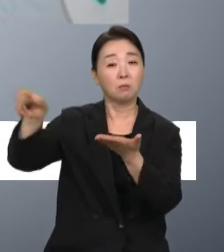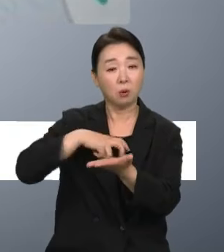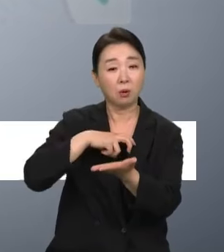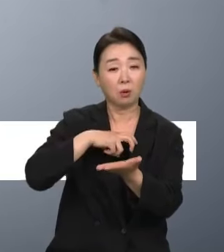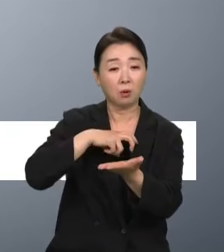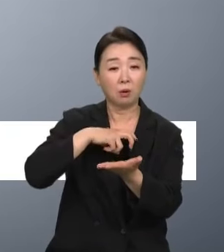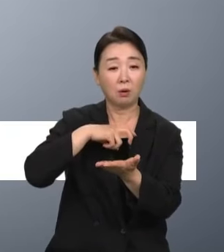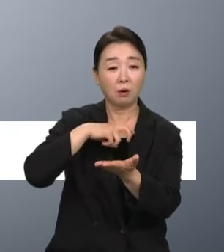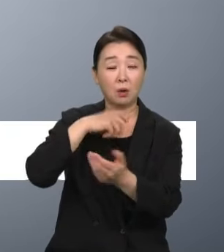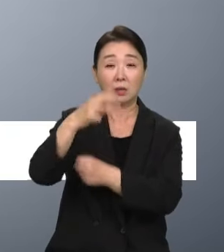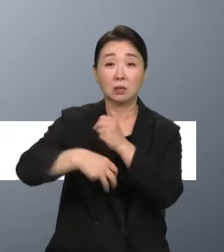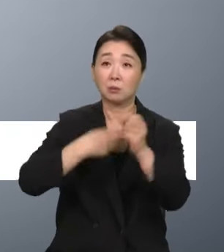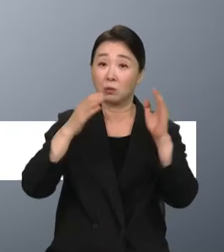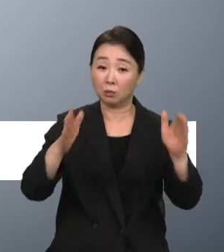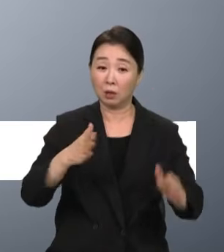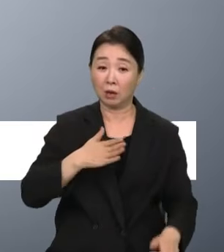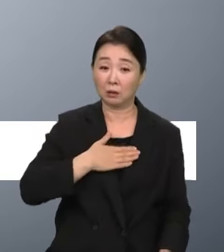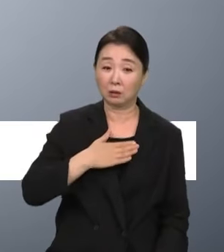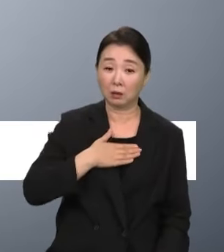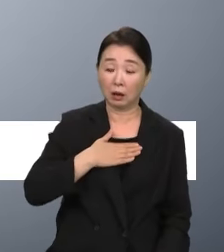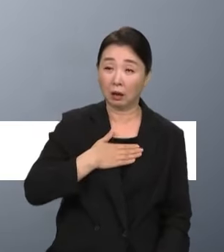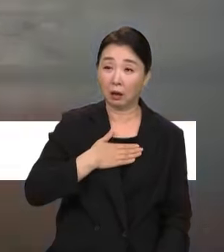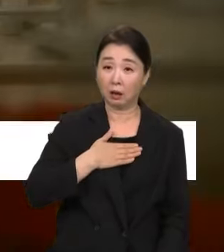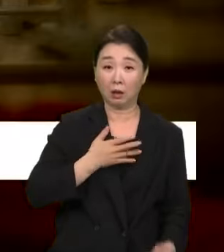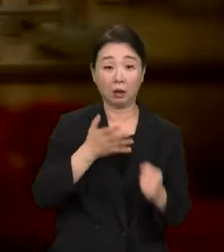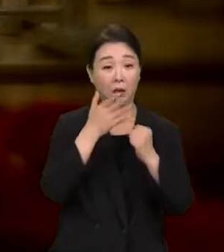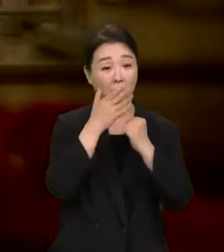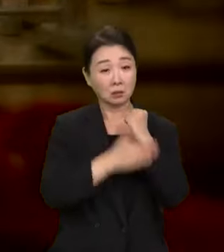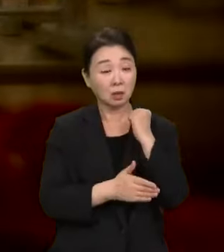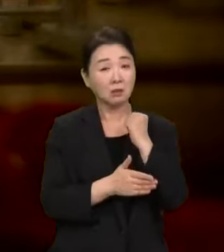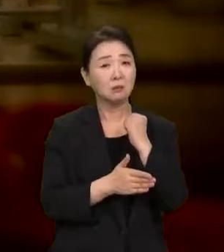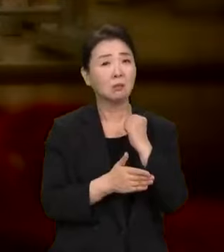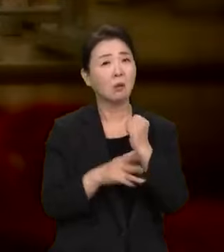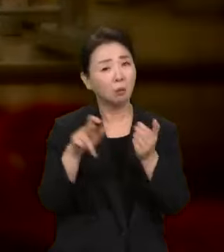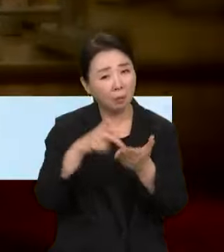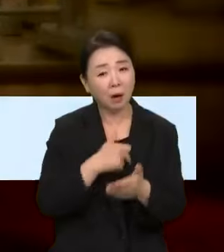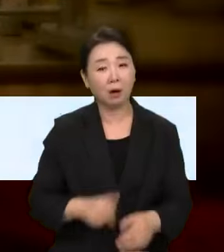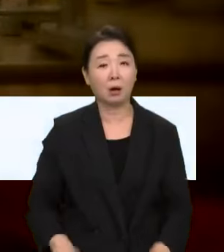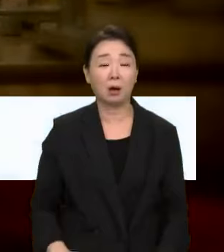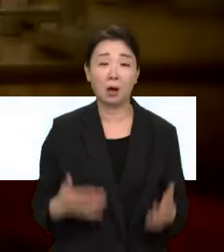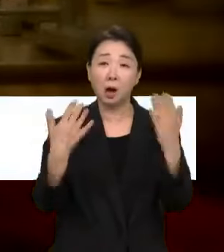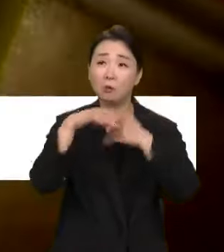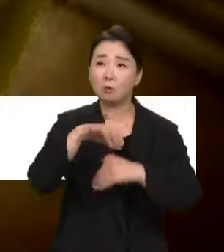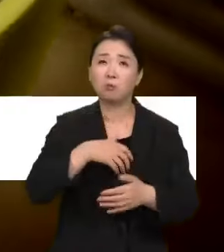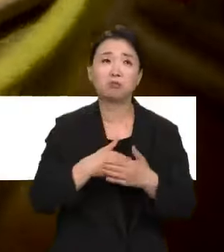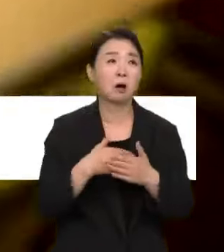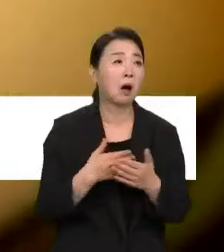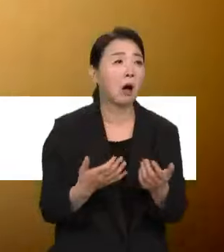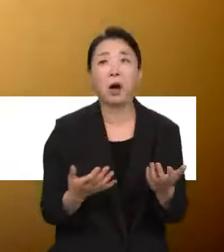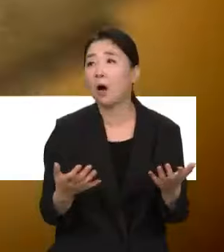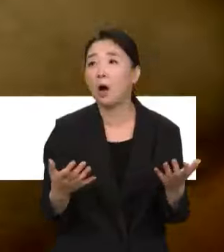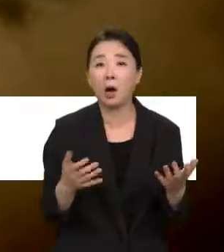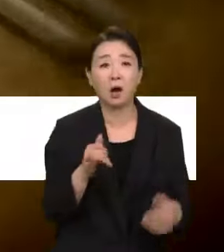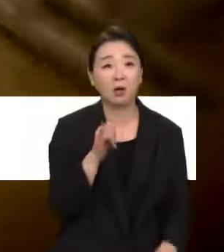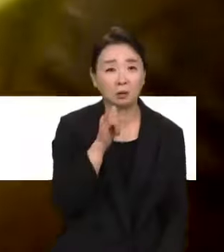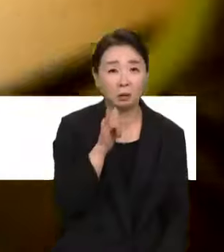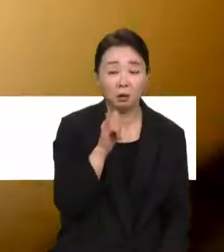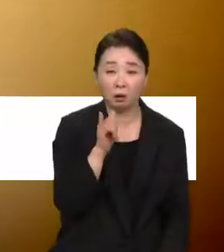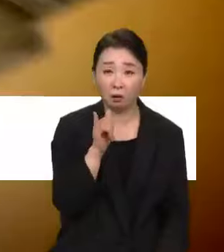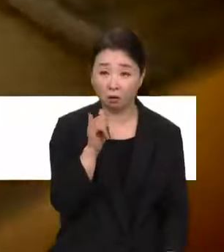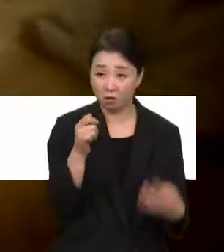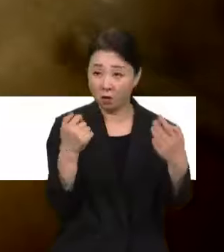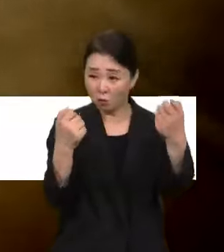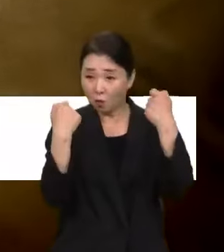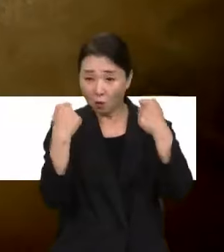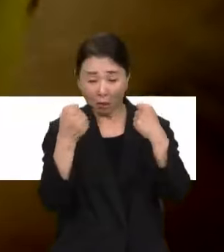동안 한마디 해본 저의 사진을. 학교 현장엔 막연한 불안감이 맴돕니다. 이제 졸업 앨범에